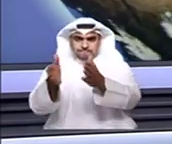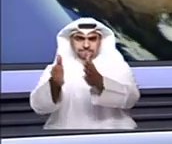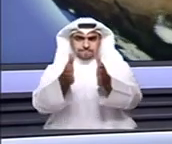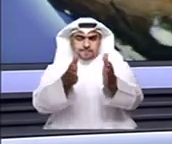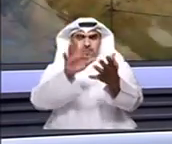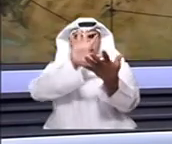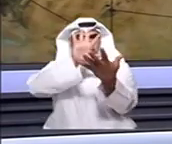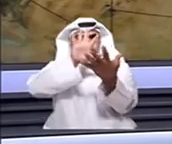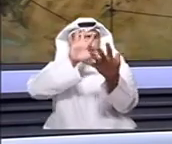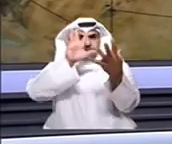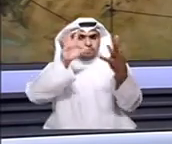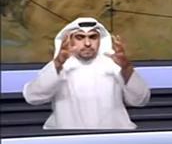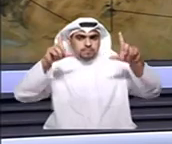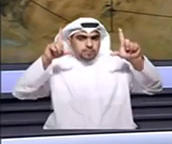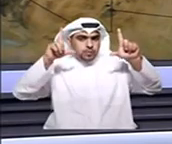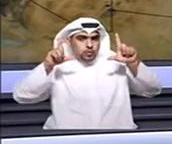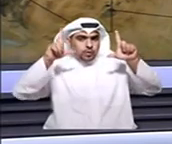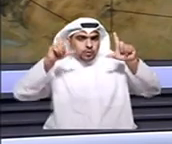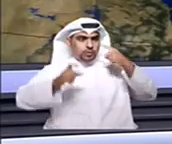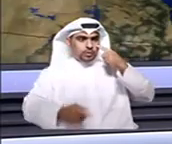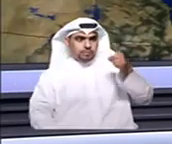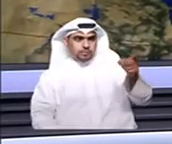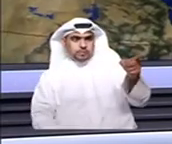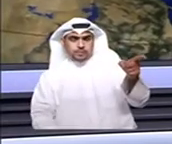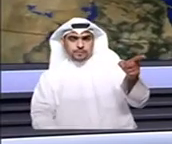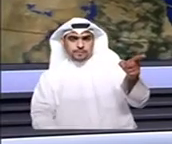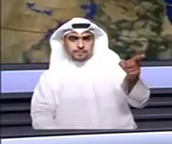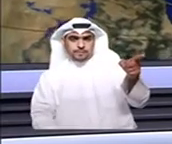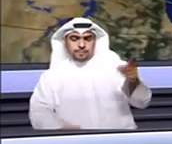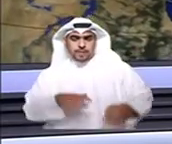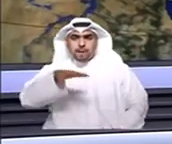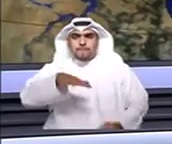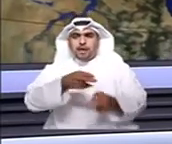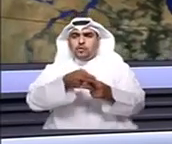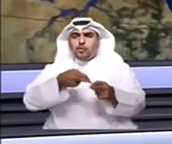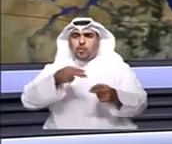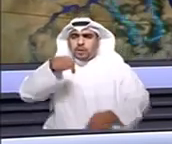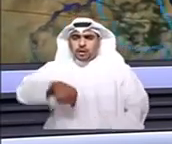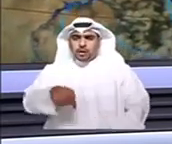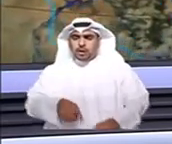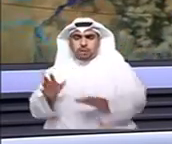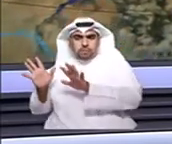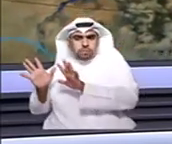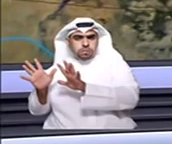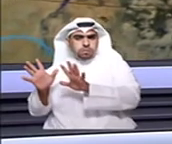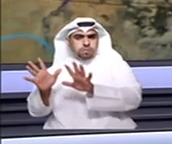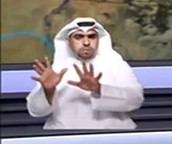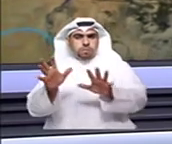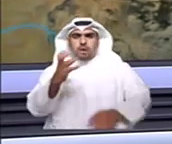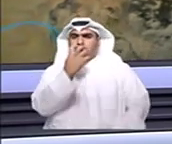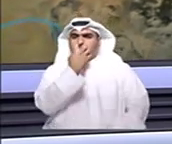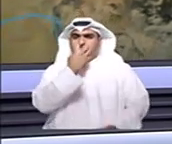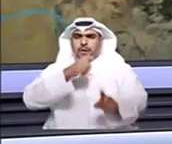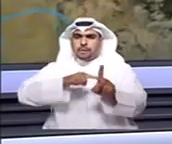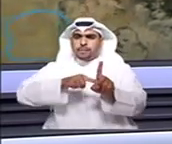وراح تستمر معانا خلال الأيام القليلة القادمة. ولا تزال بلاد تتأثر بامتداد منخفض الهند الموسمي المؤثر على دولة الكويت وأيضا